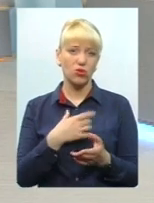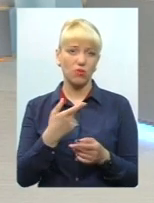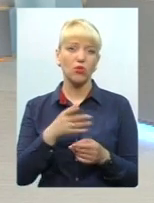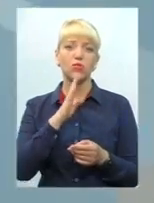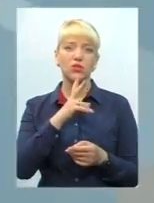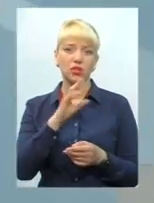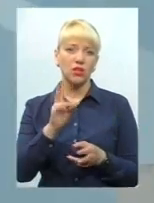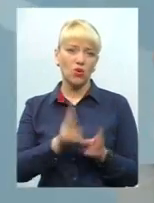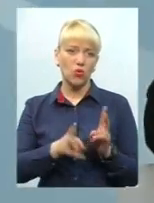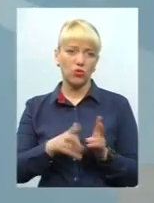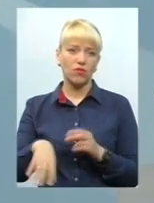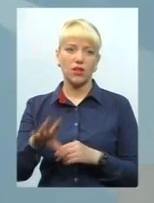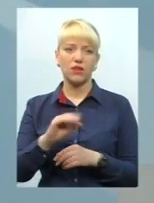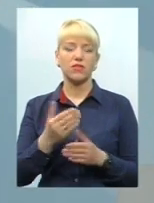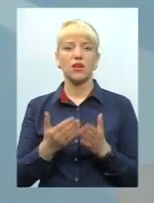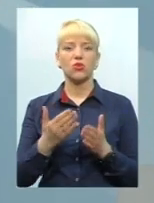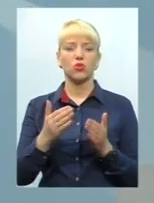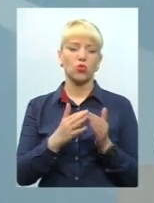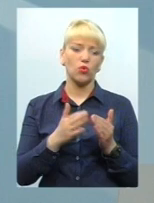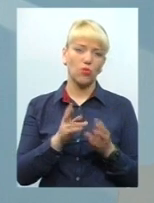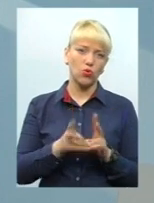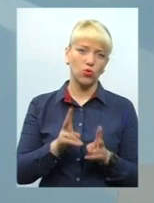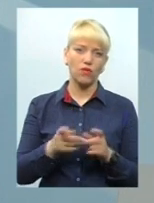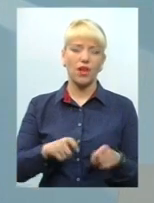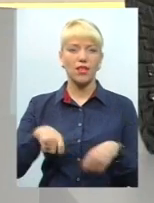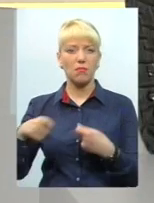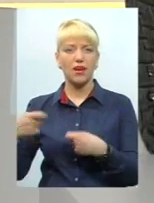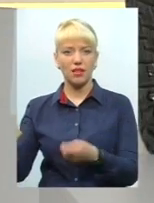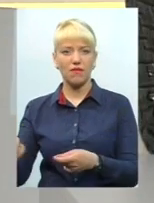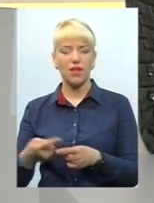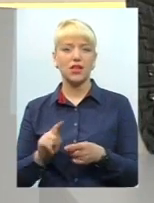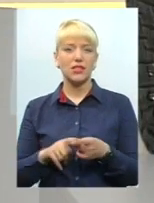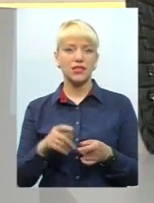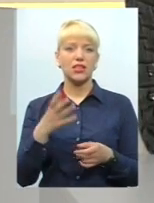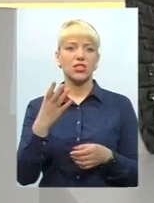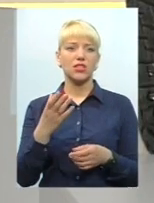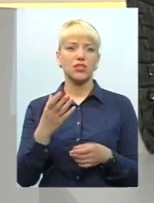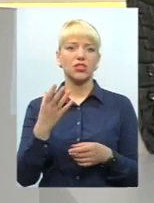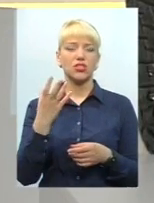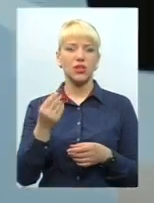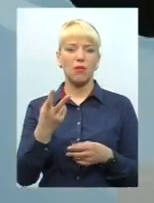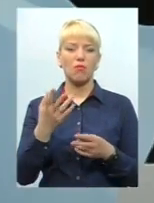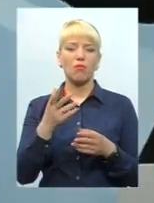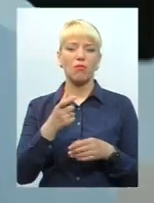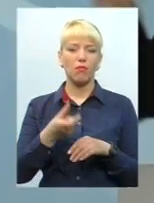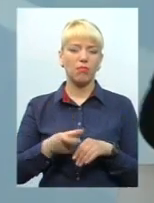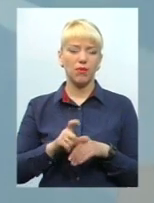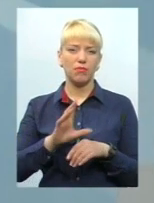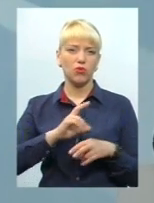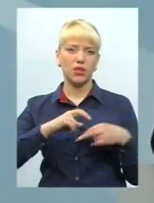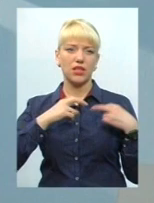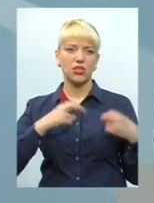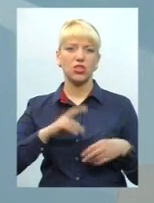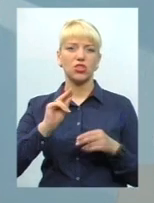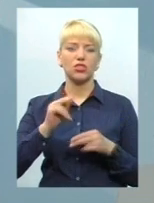готували все, якщо не там, то вдома готували, потім передавали. А це було ще ризикованіше, ніж хтось там